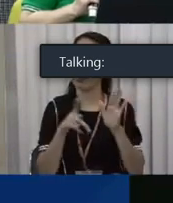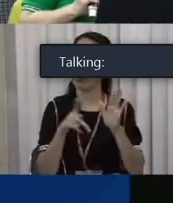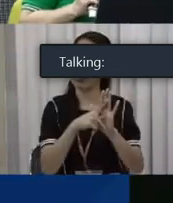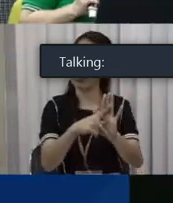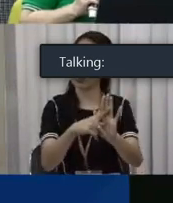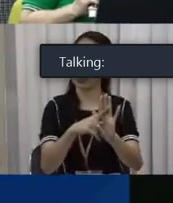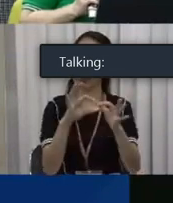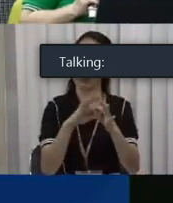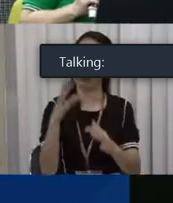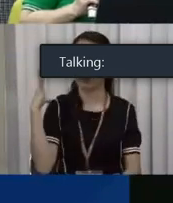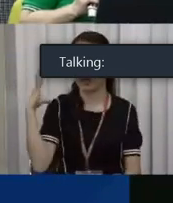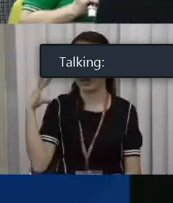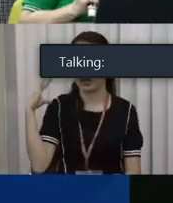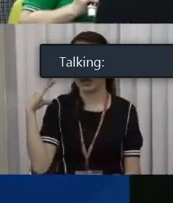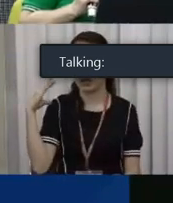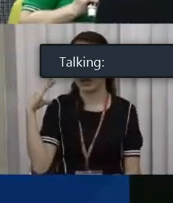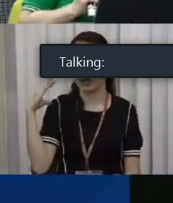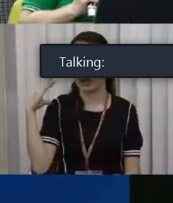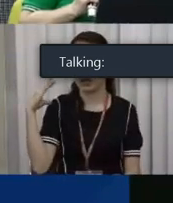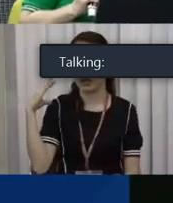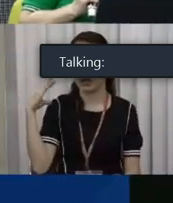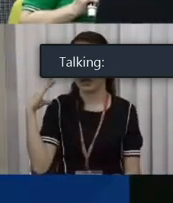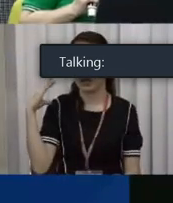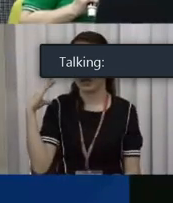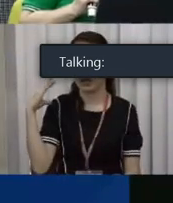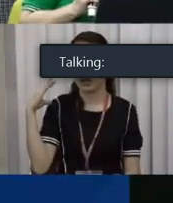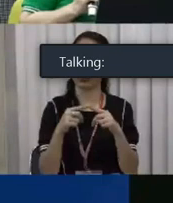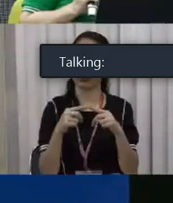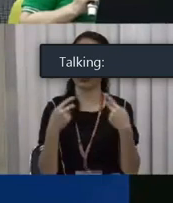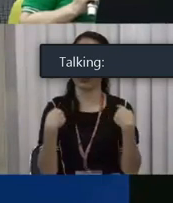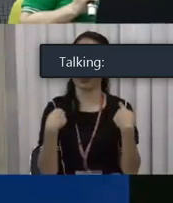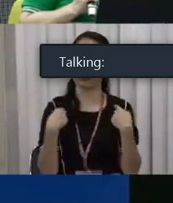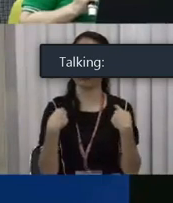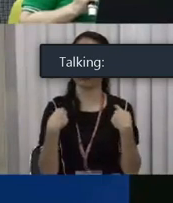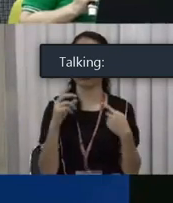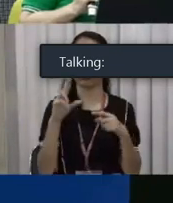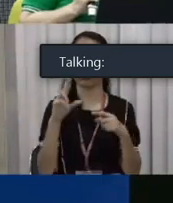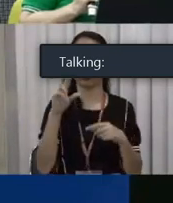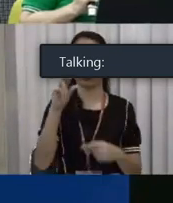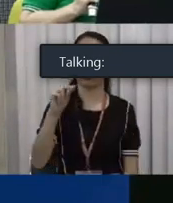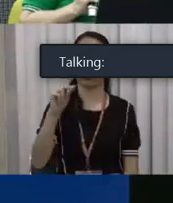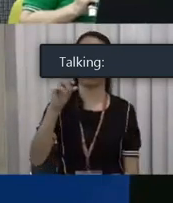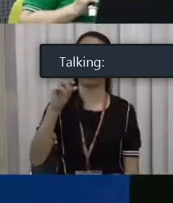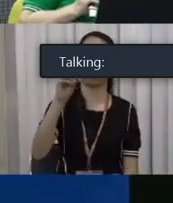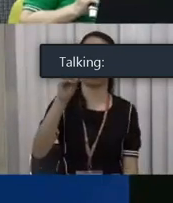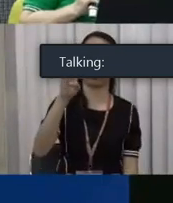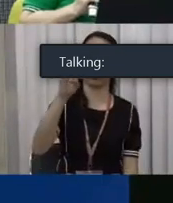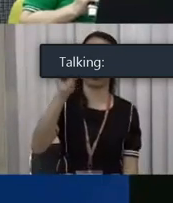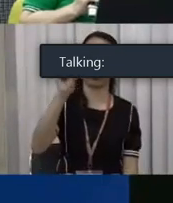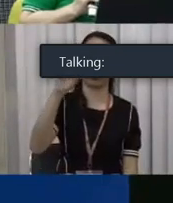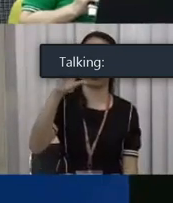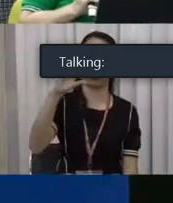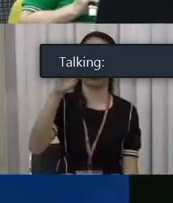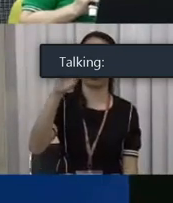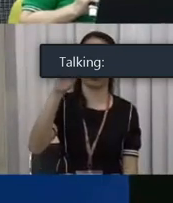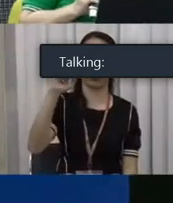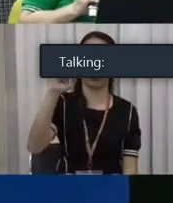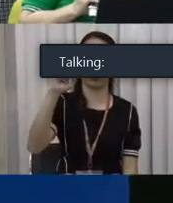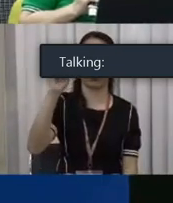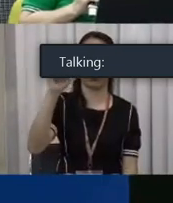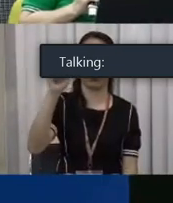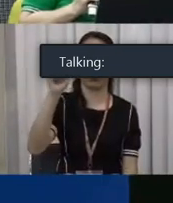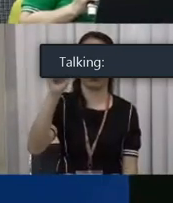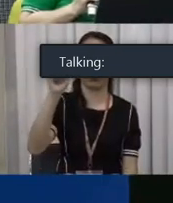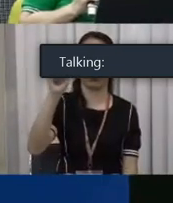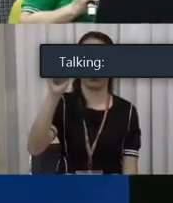vacancies, kanang dapat no discrimination na, dili na ta mabutang og para rani sa male or female,